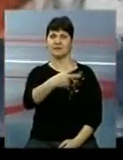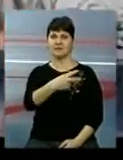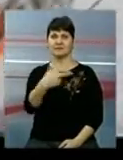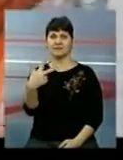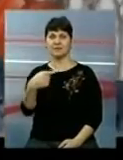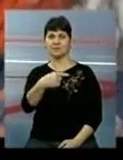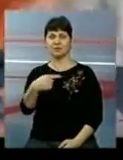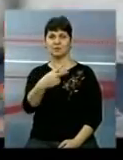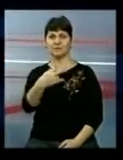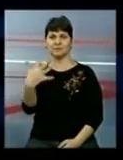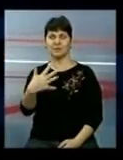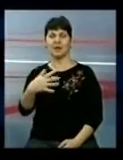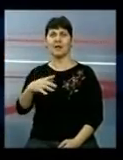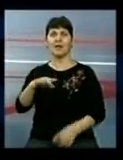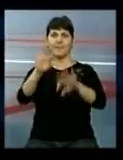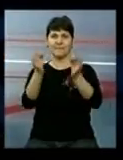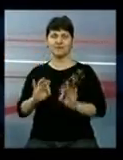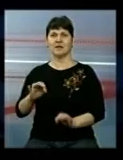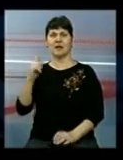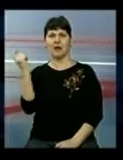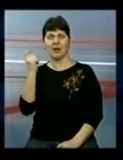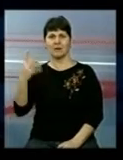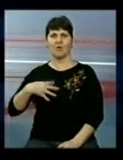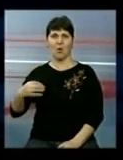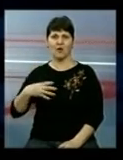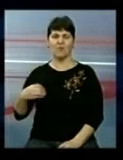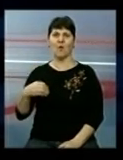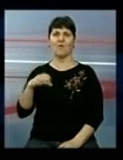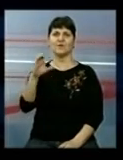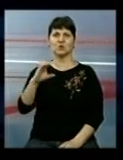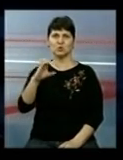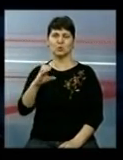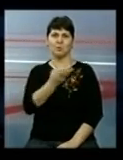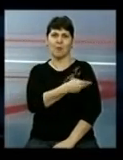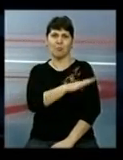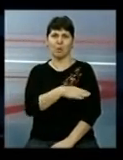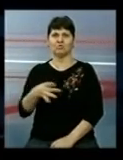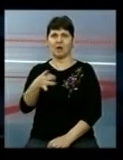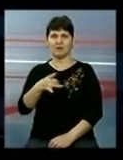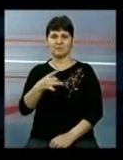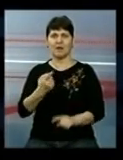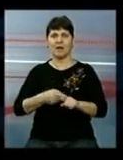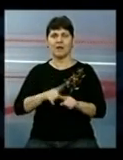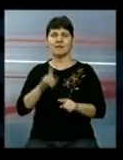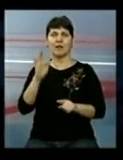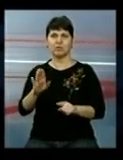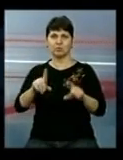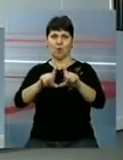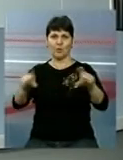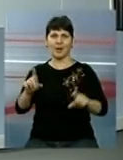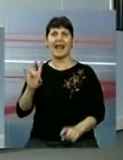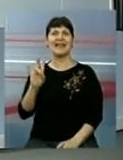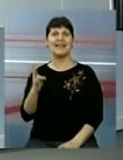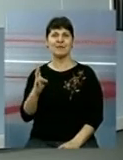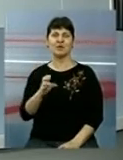40 митців з Києва, Харкова, Львова, Сум, Вінниці та Республіки Польща створюватимуть ленд-арт-об'єкти у